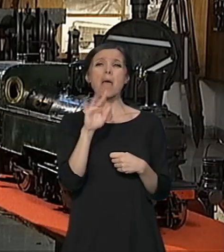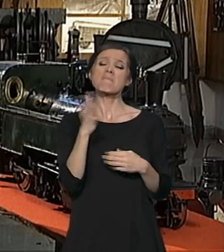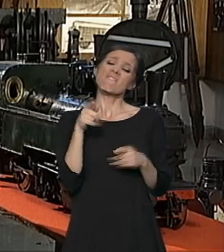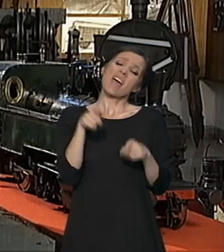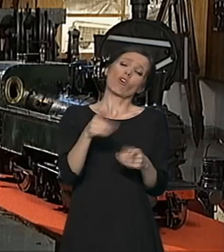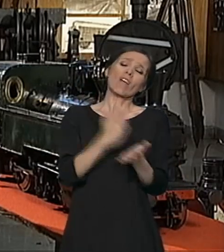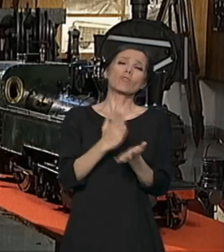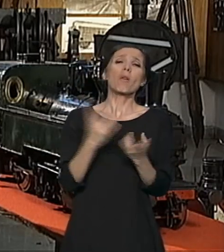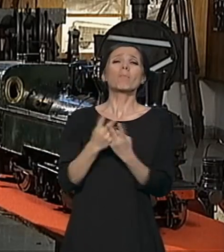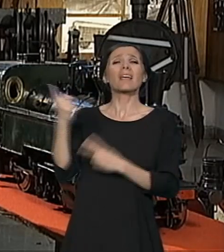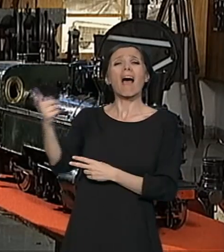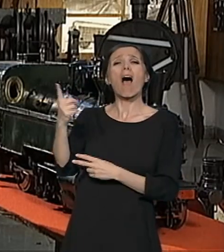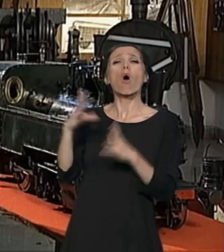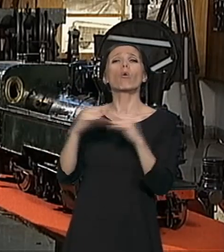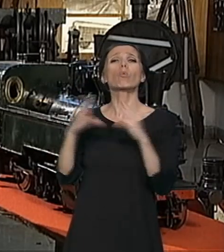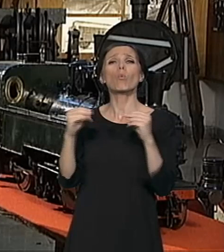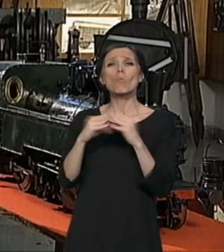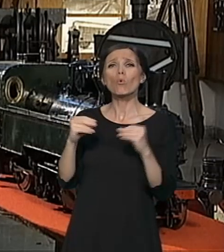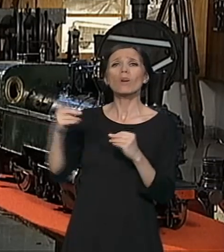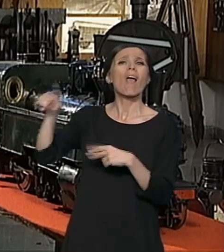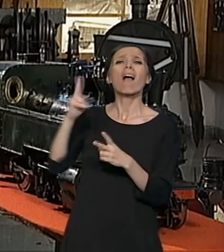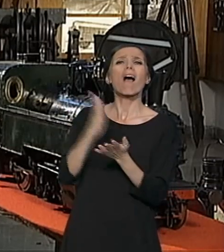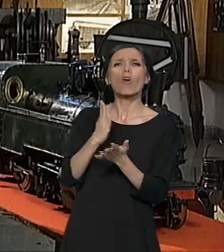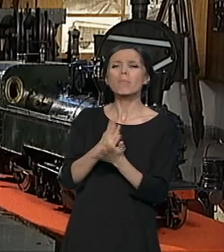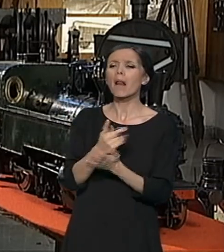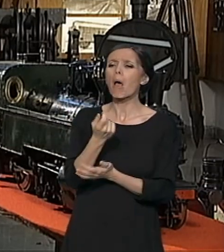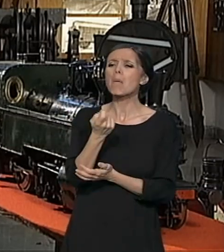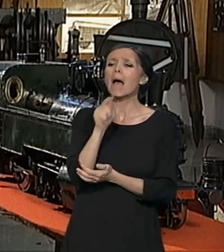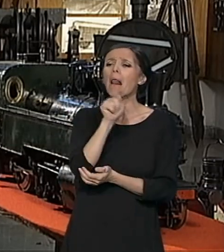zemljoposedničkom elitom i sa masom obespravljenih